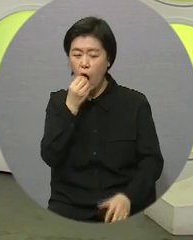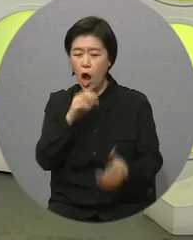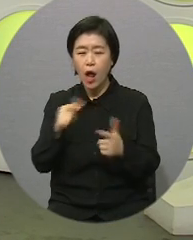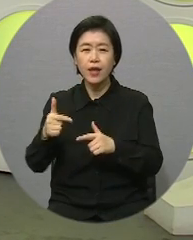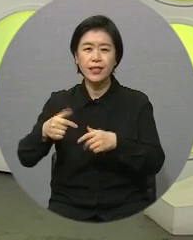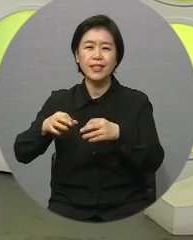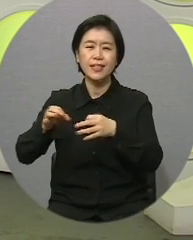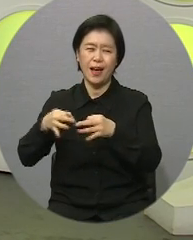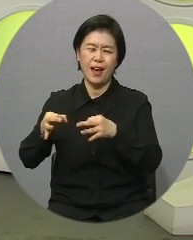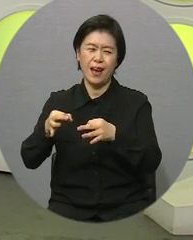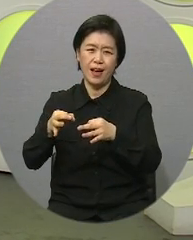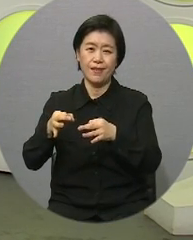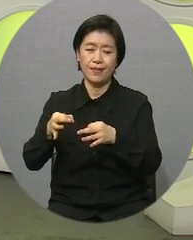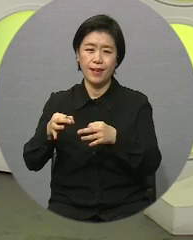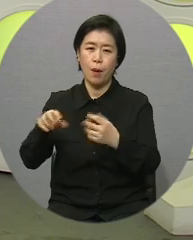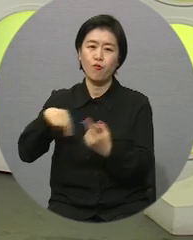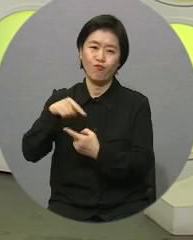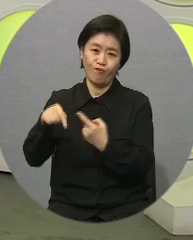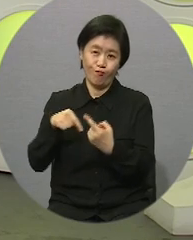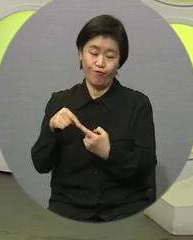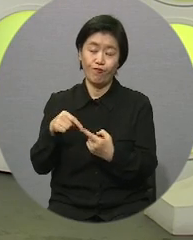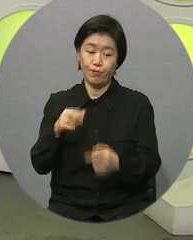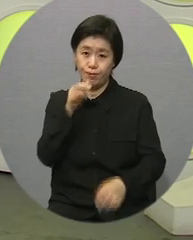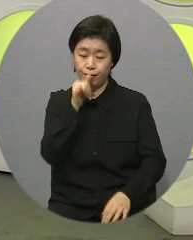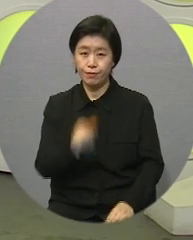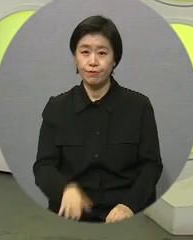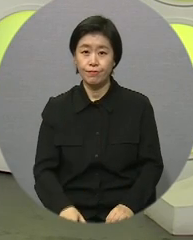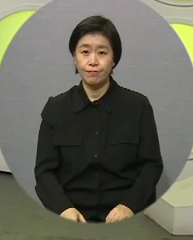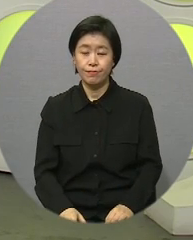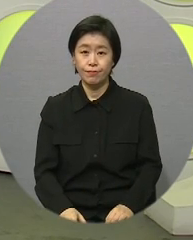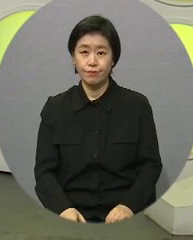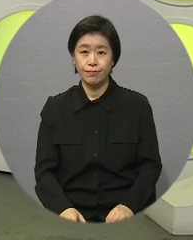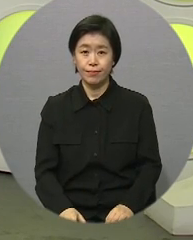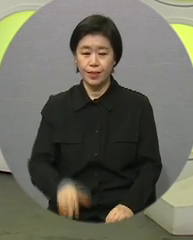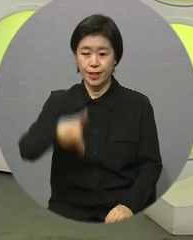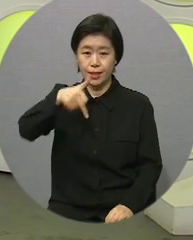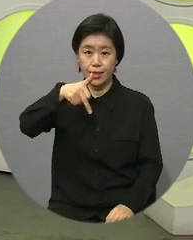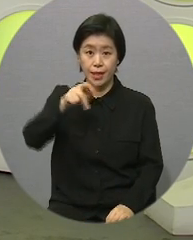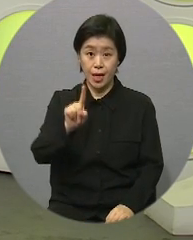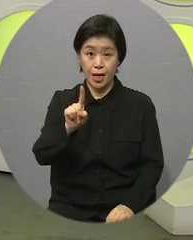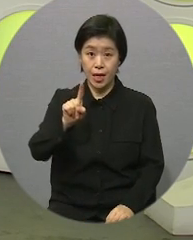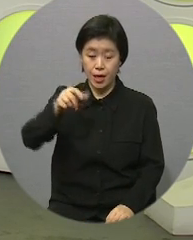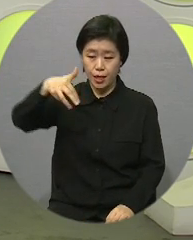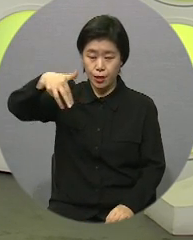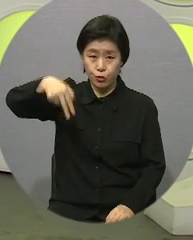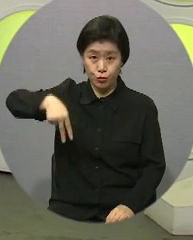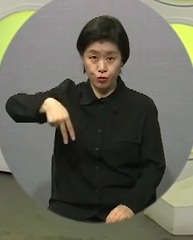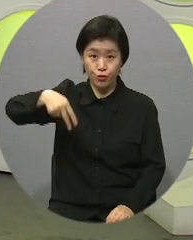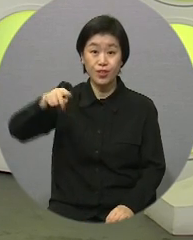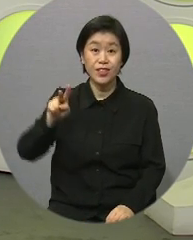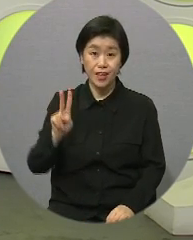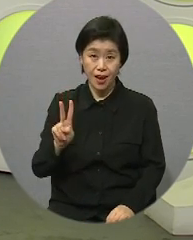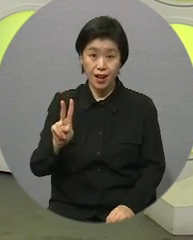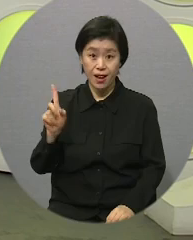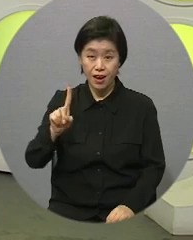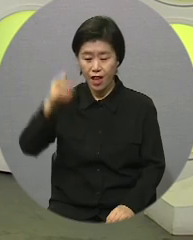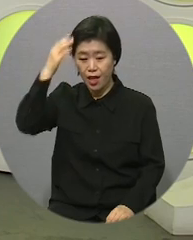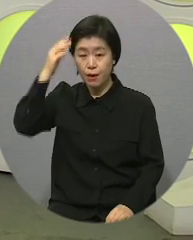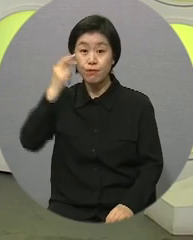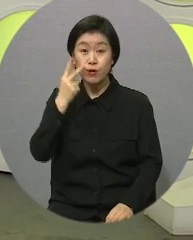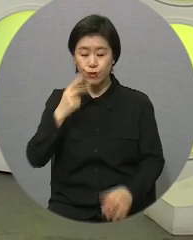많이 하셨던 많이 하셨죠 근데 그 카추샤 여러분들이 너무나 자기 엄마처럼 잘